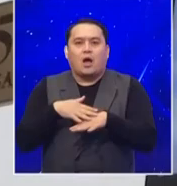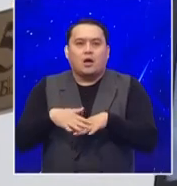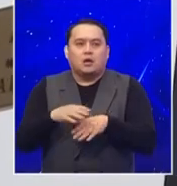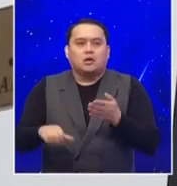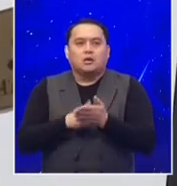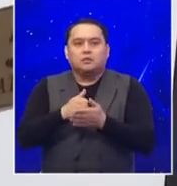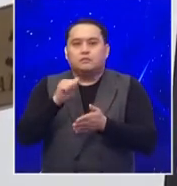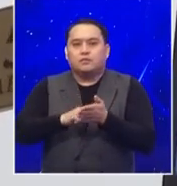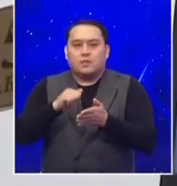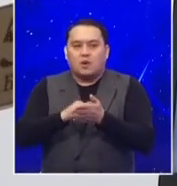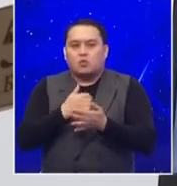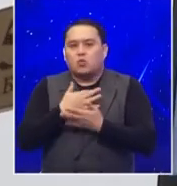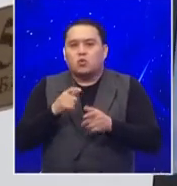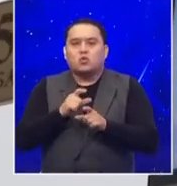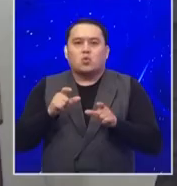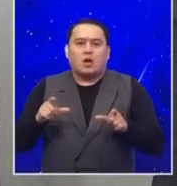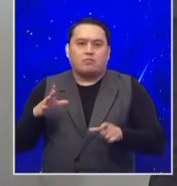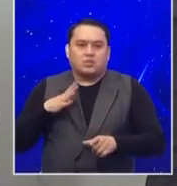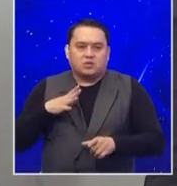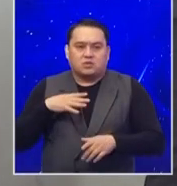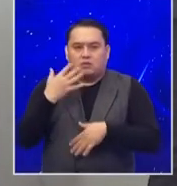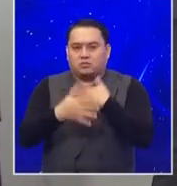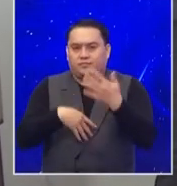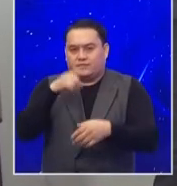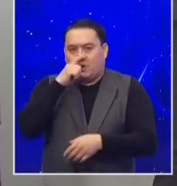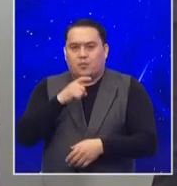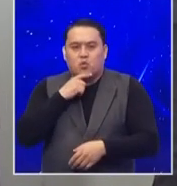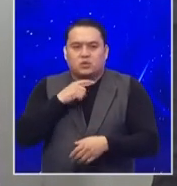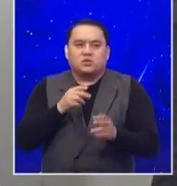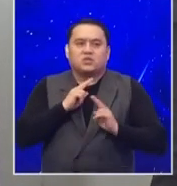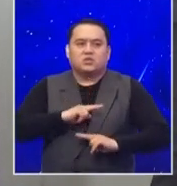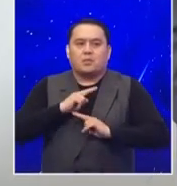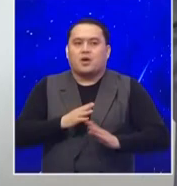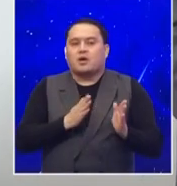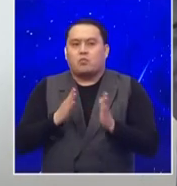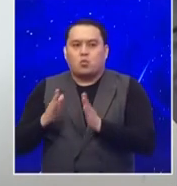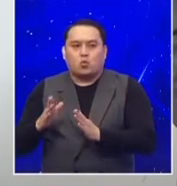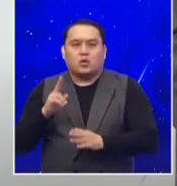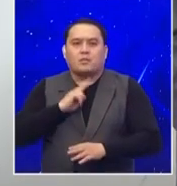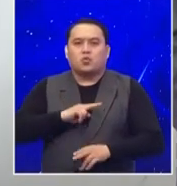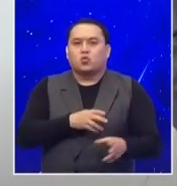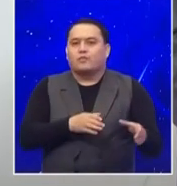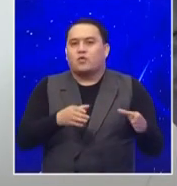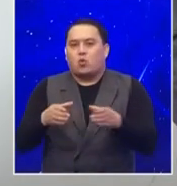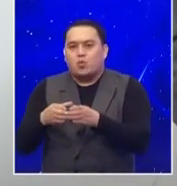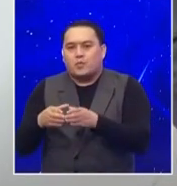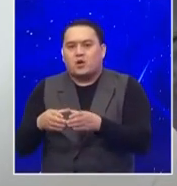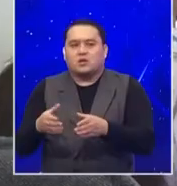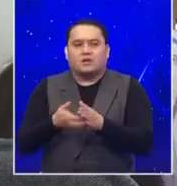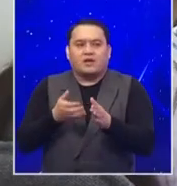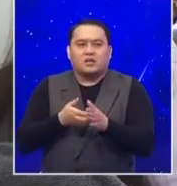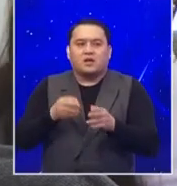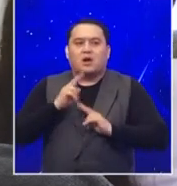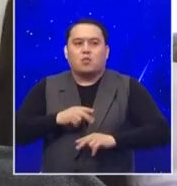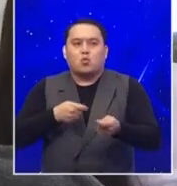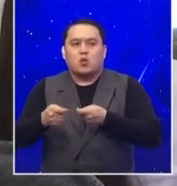Главной причиной, по мнению многих людей, является запутанность системы их работы. Как показывает практика работы мониторинговой группы, недоработки и пробелы